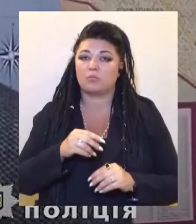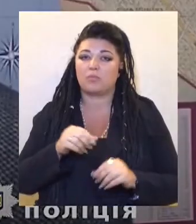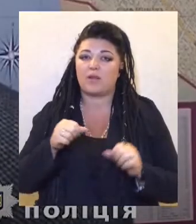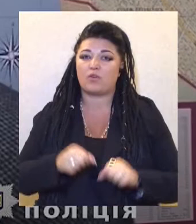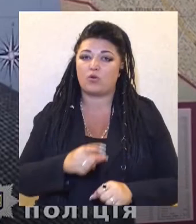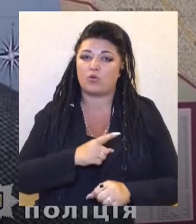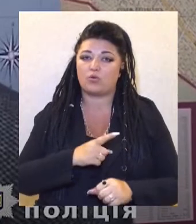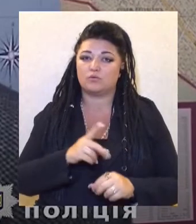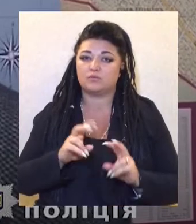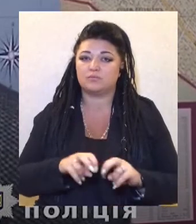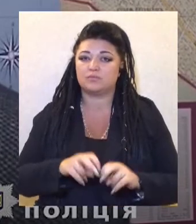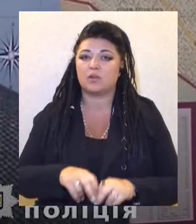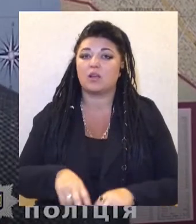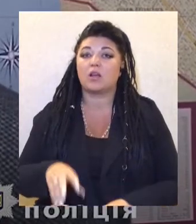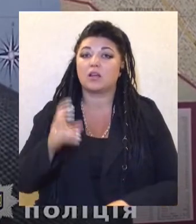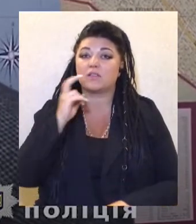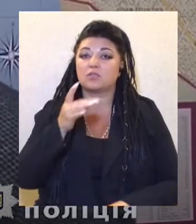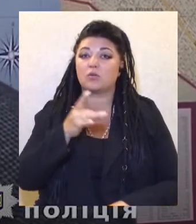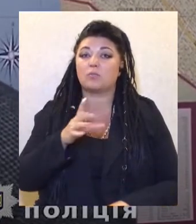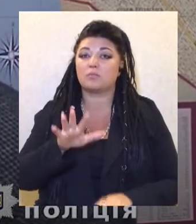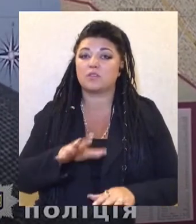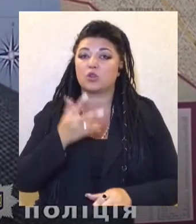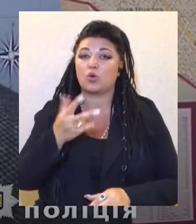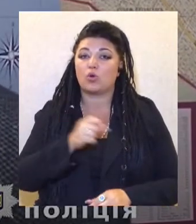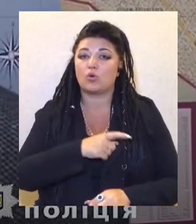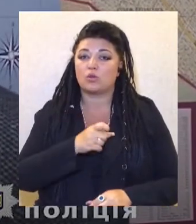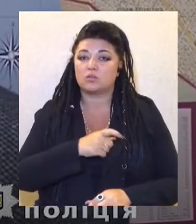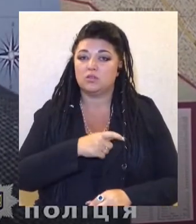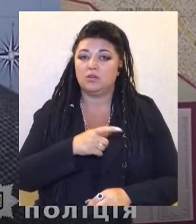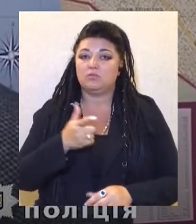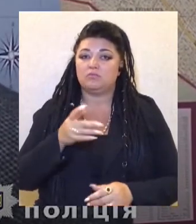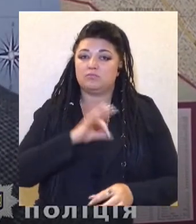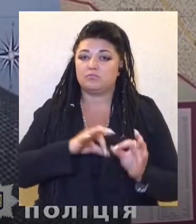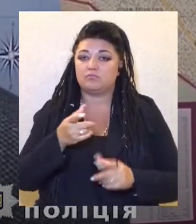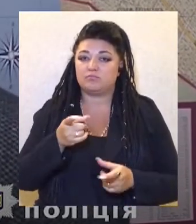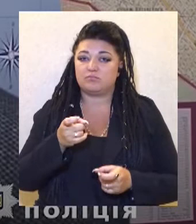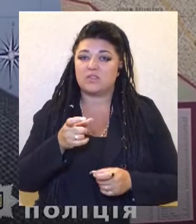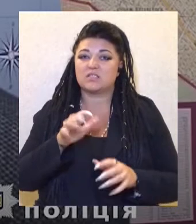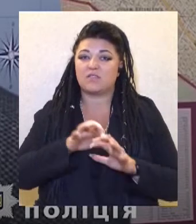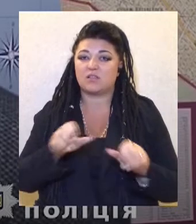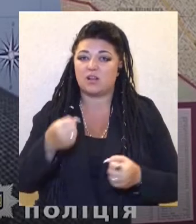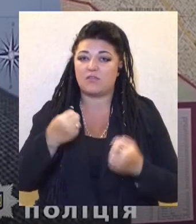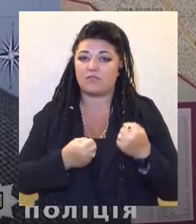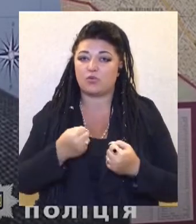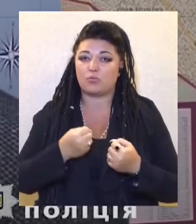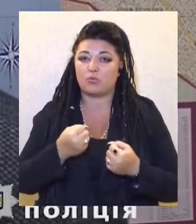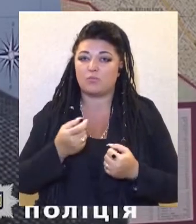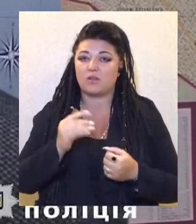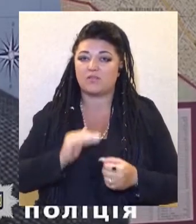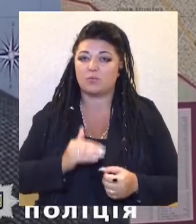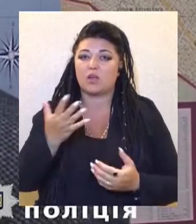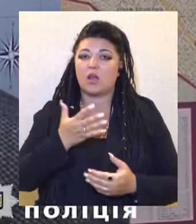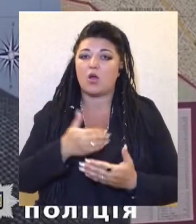У Київському районі міста 3 одеситів із застуванням вогнепальної зброї завладіли автомобілем фірми, яка обслуговує мережу